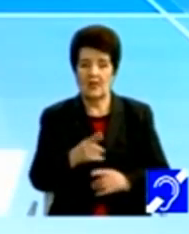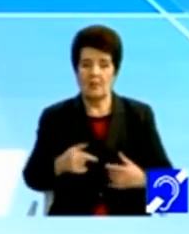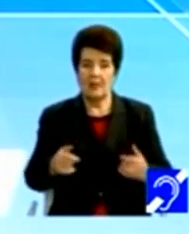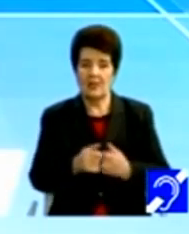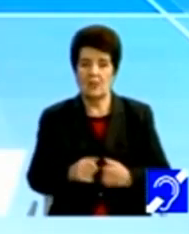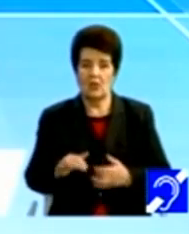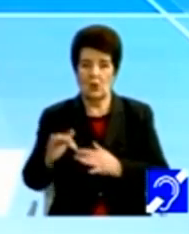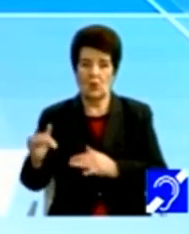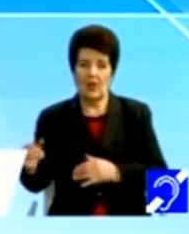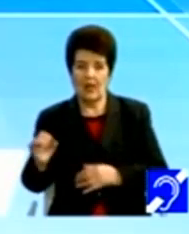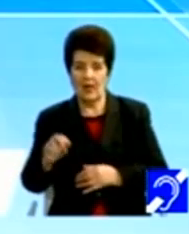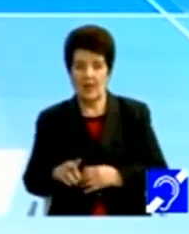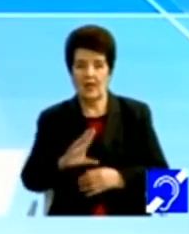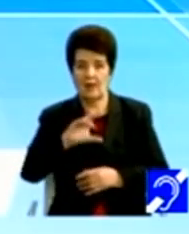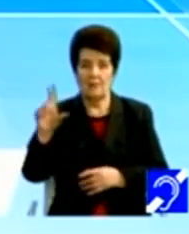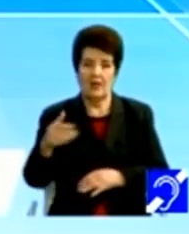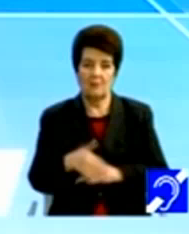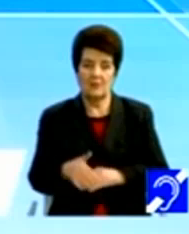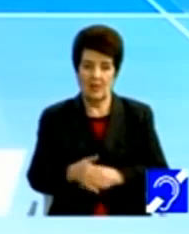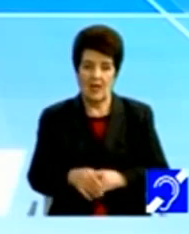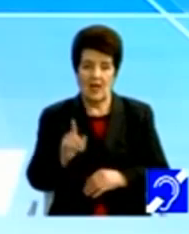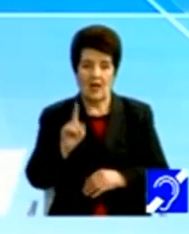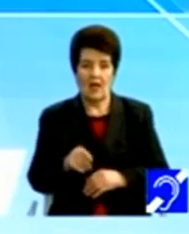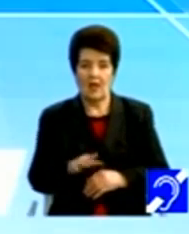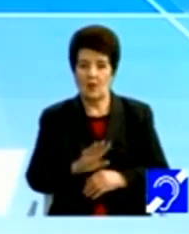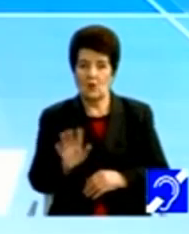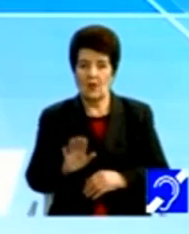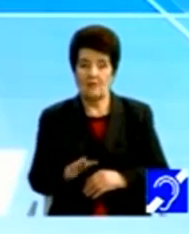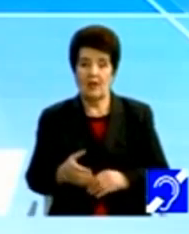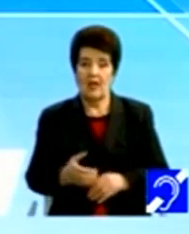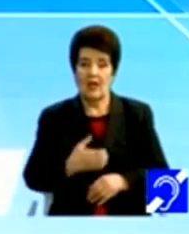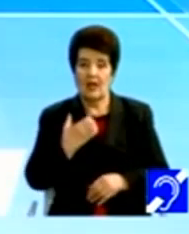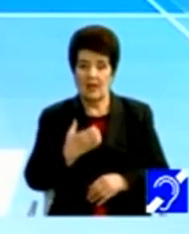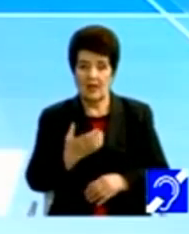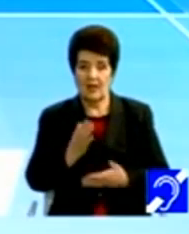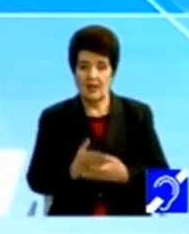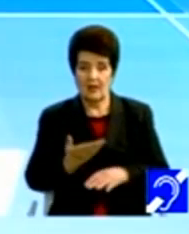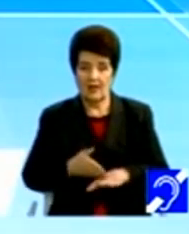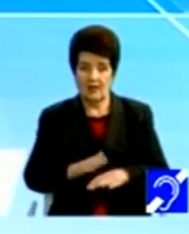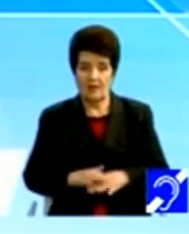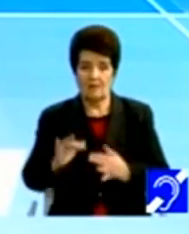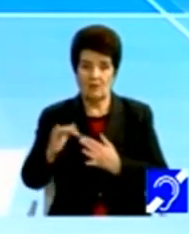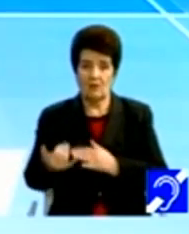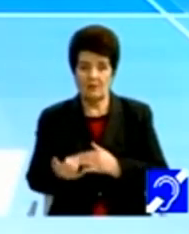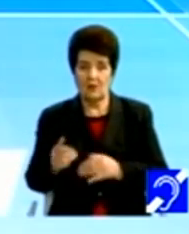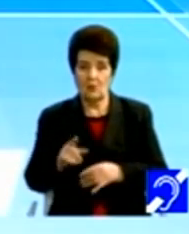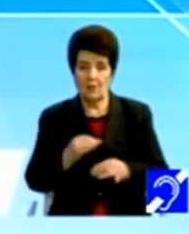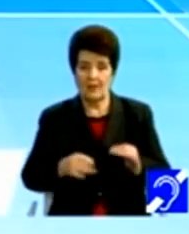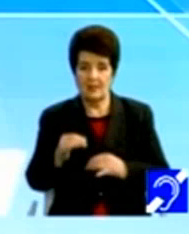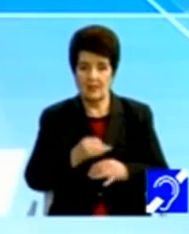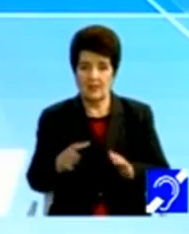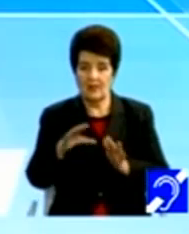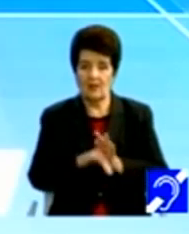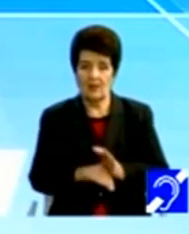rural, merg peste hotare și care nu au... Cea mai gravă este problema tineretului rural, așa cum am depistat în